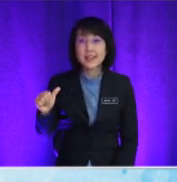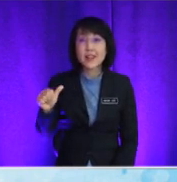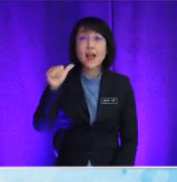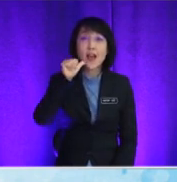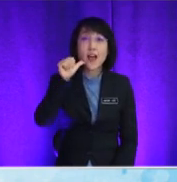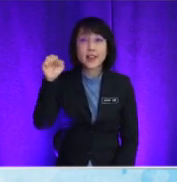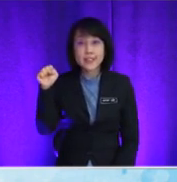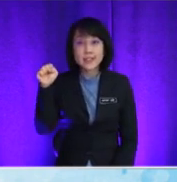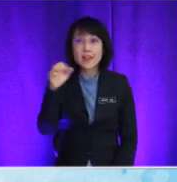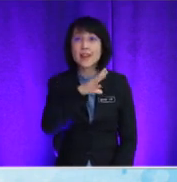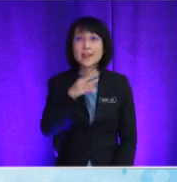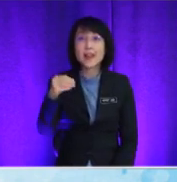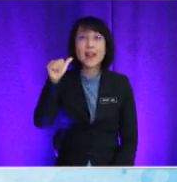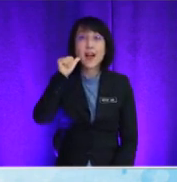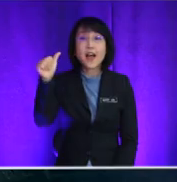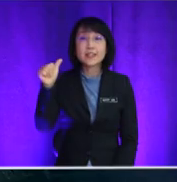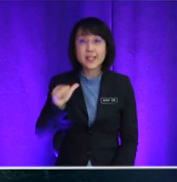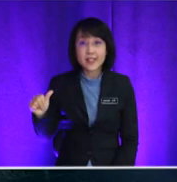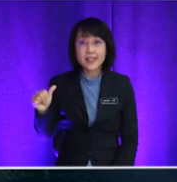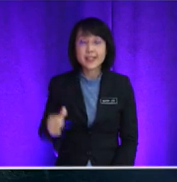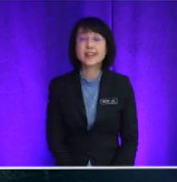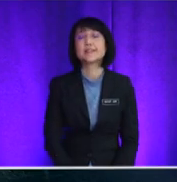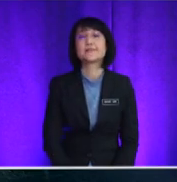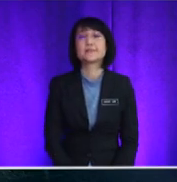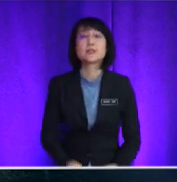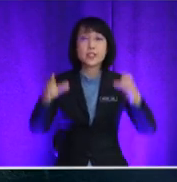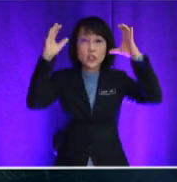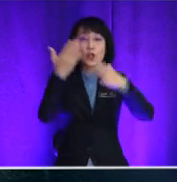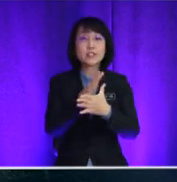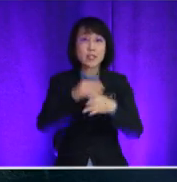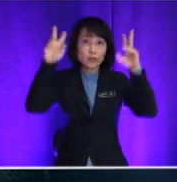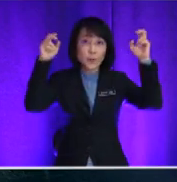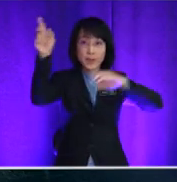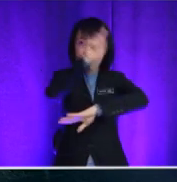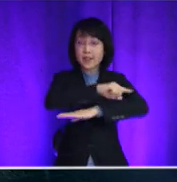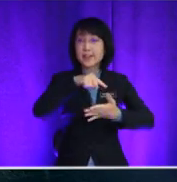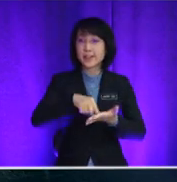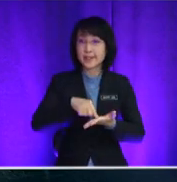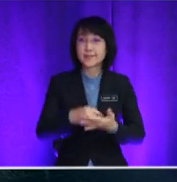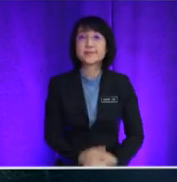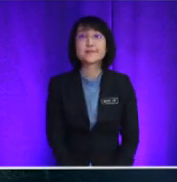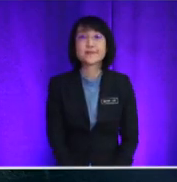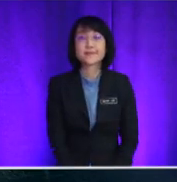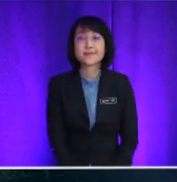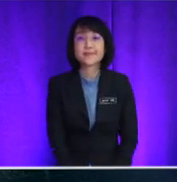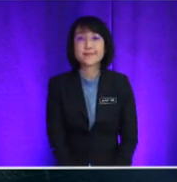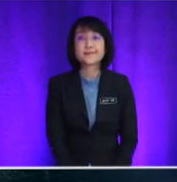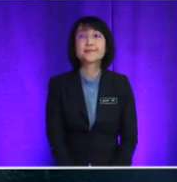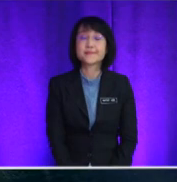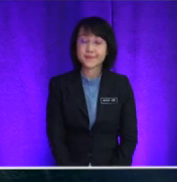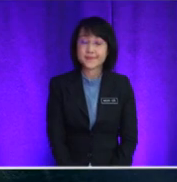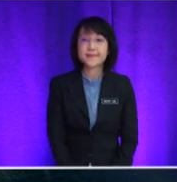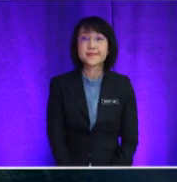Baiklah Cikgu mungkin Apakah topik kita pada hari ini Dan kita pun tak pernah bawa masa Yuk kita teruskan Oke terima kasih